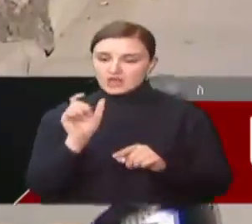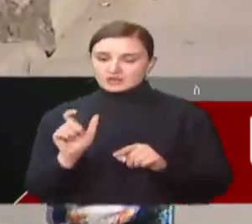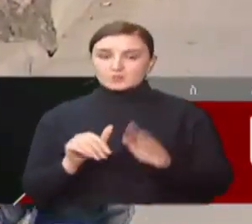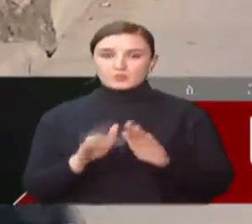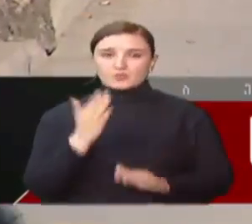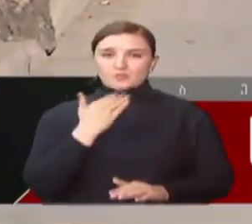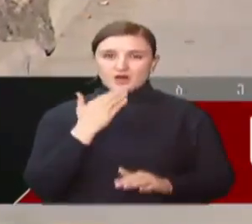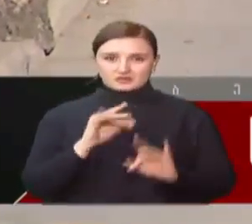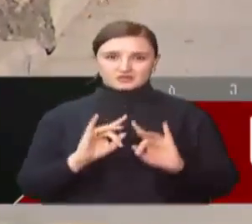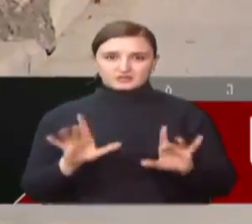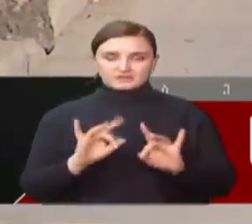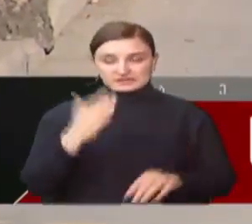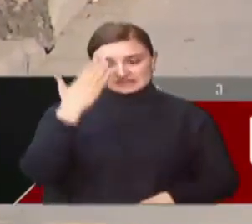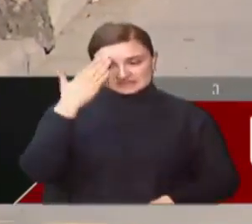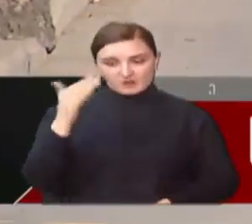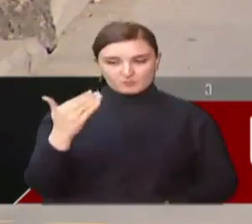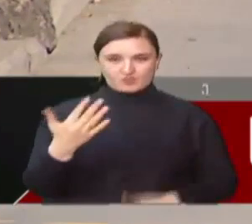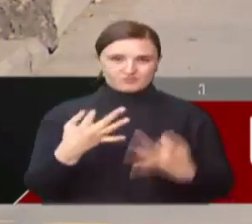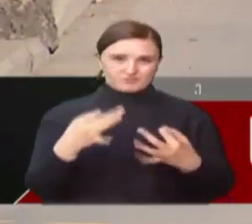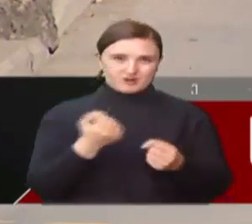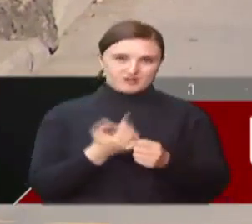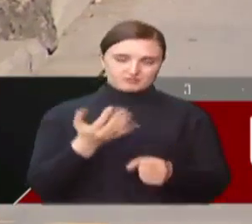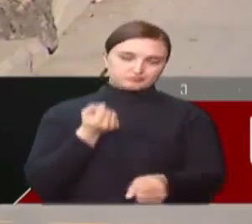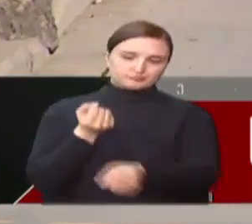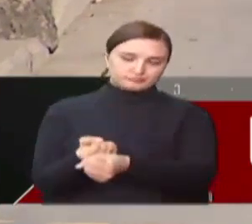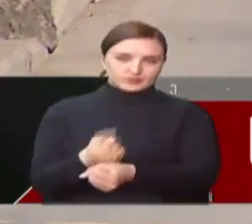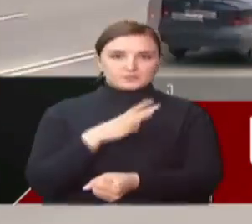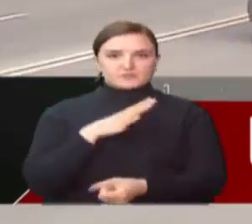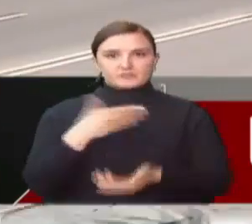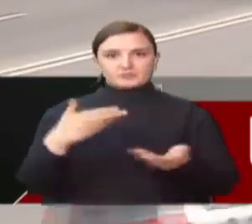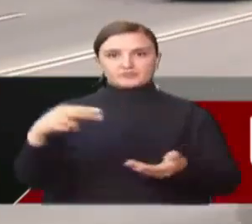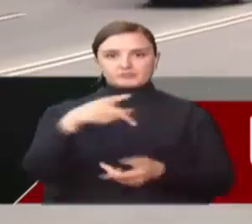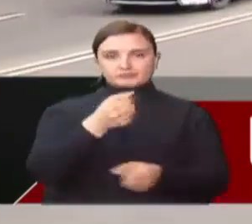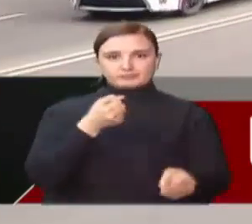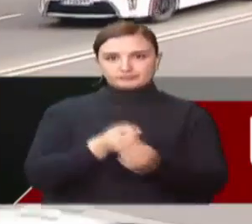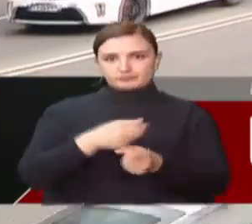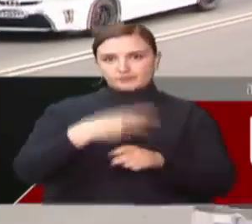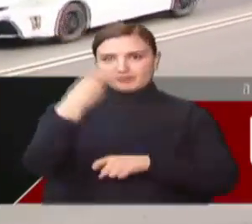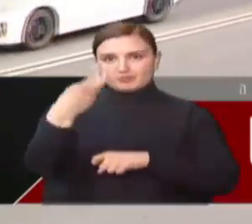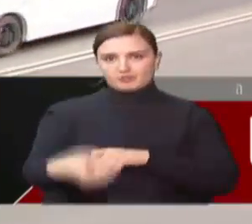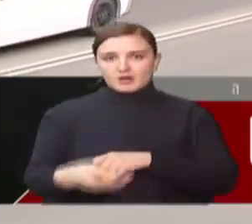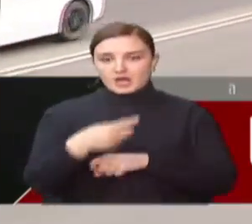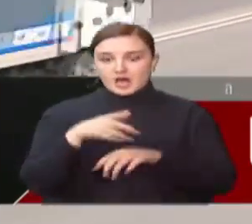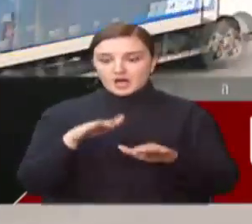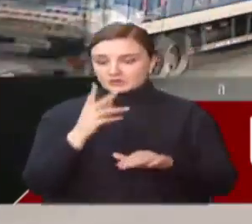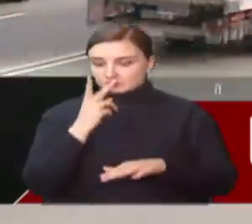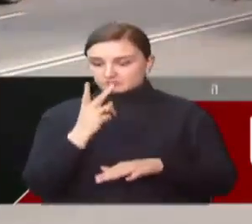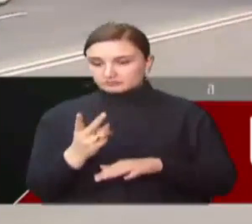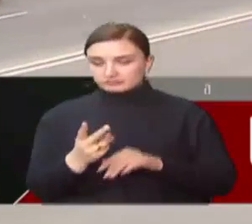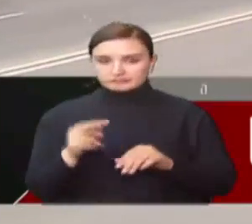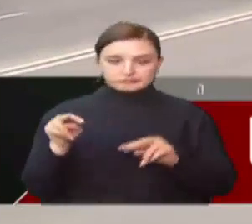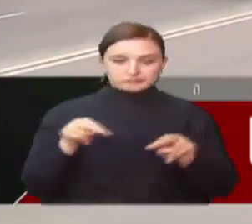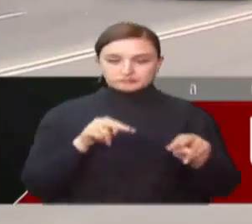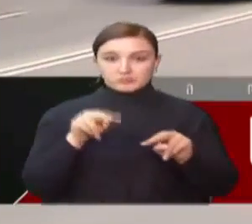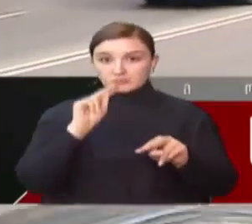მარტივად რომ ვთქვათ, თუ კი სხვის კუთვნილ მანქანას ან ფეხით მოსიარულეს დაეჯახეთ და შემთხვევის ადგილის შეფასების შედეგად გაირკვა, რომ